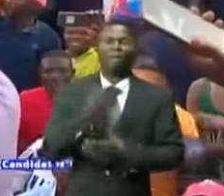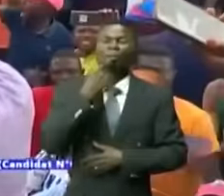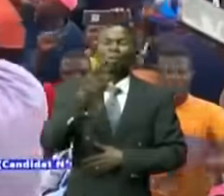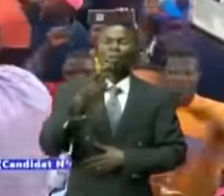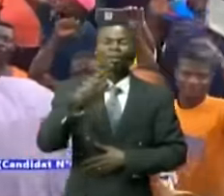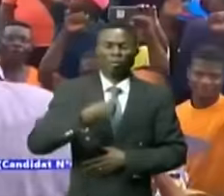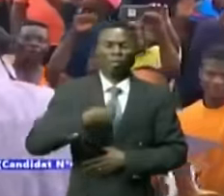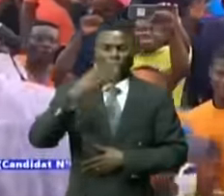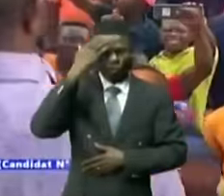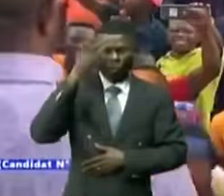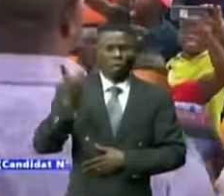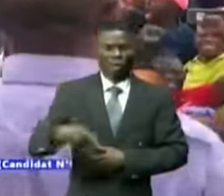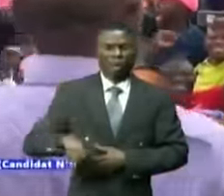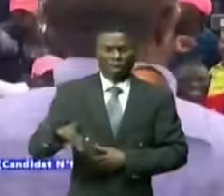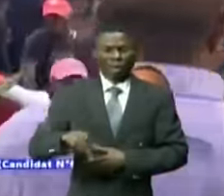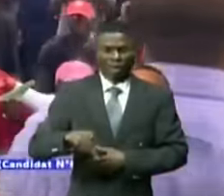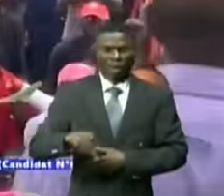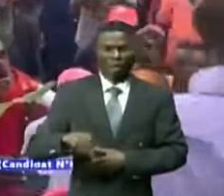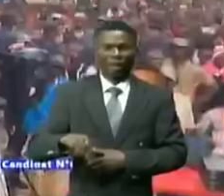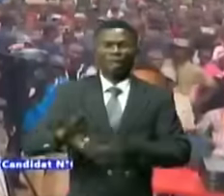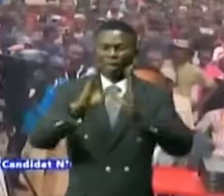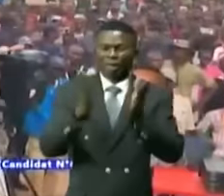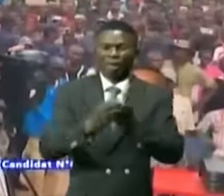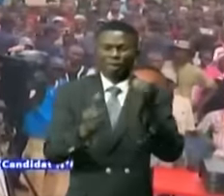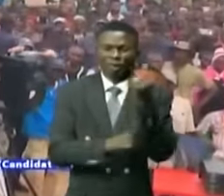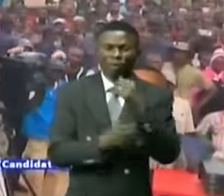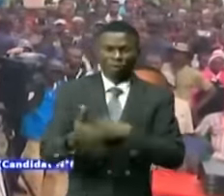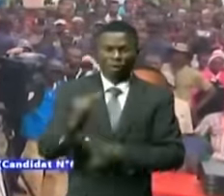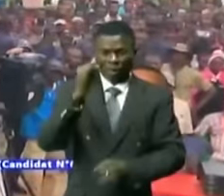je connais la province et ses administrés.